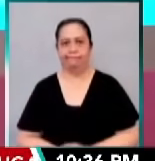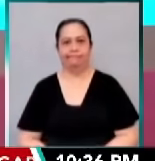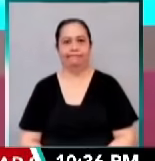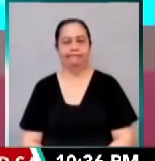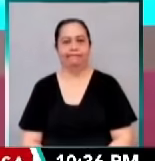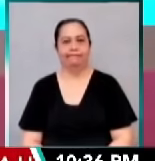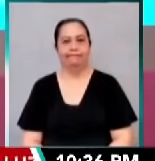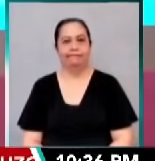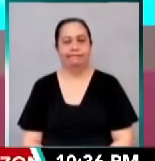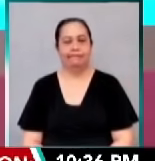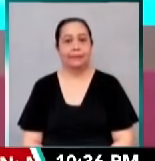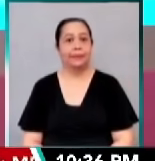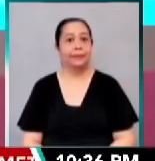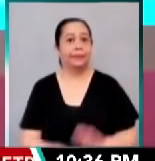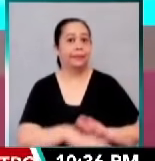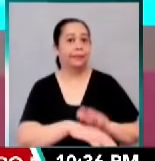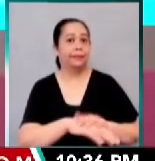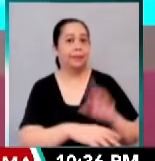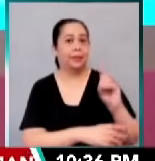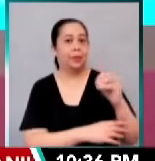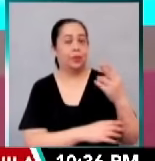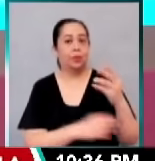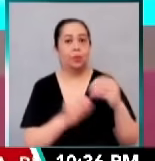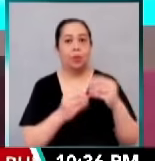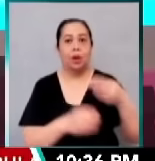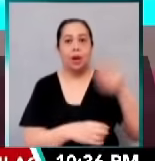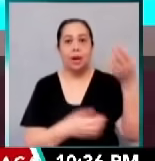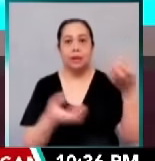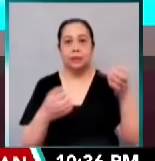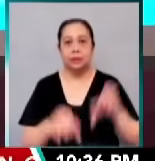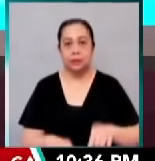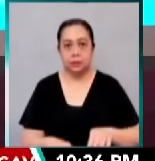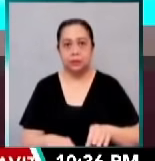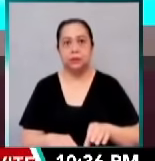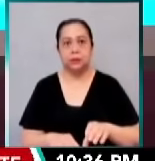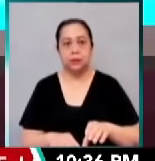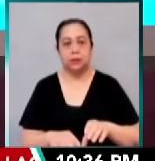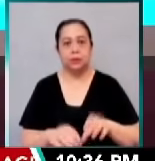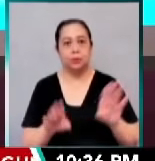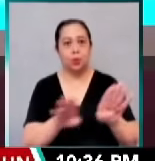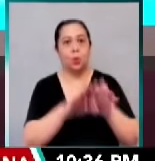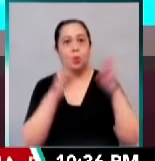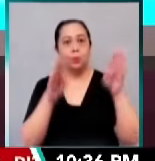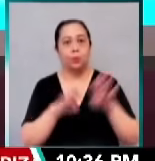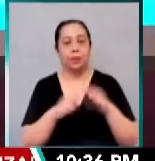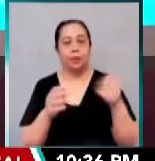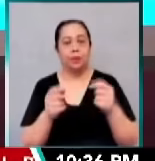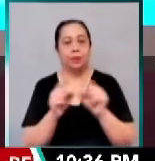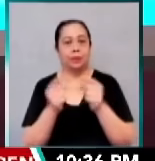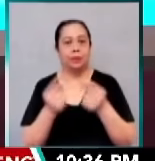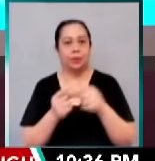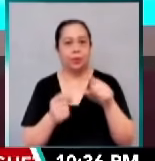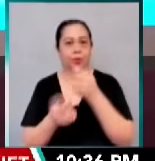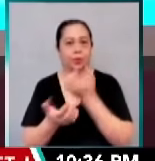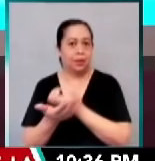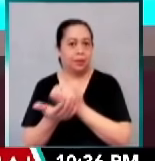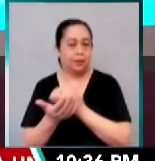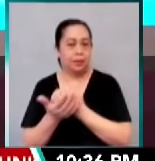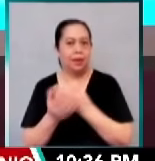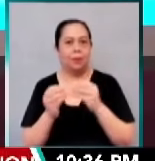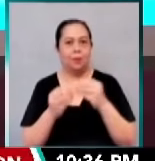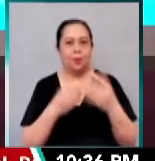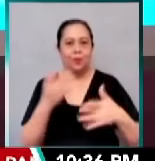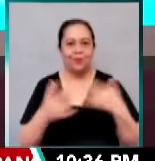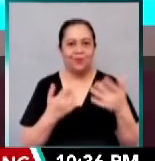Paalala pa ng DOH, mas mataas ang tsansang makapagbukas ang ibang sektor ng ekonomiya at maging mas masigla ang ating Pasko